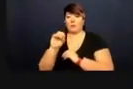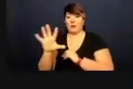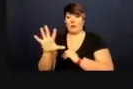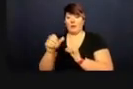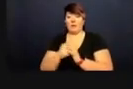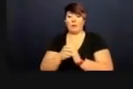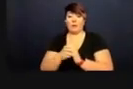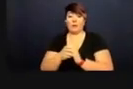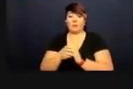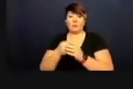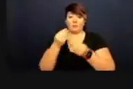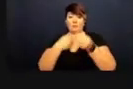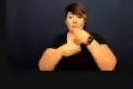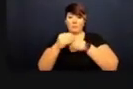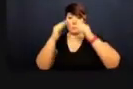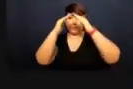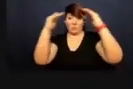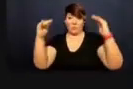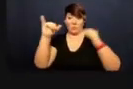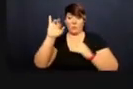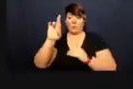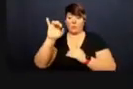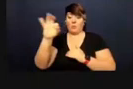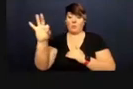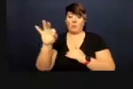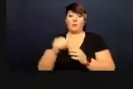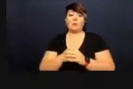la multipurpose. Vile vile